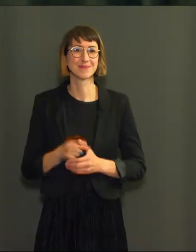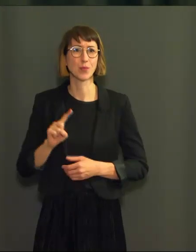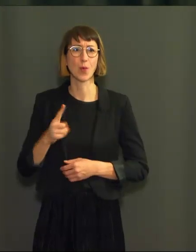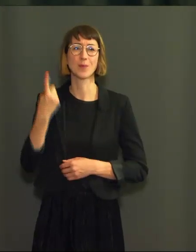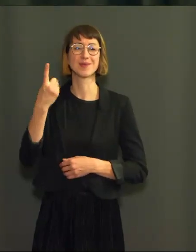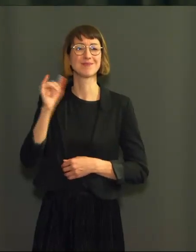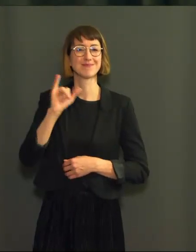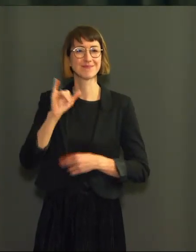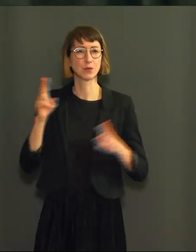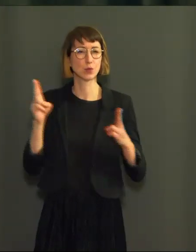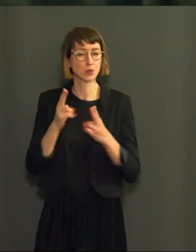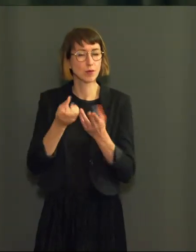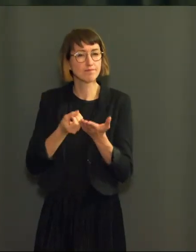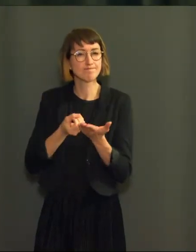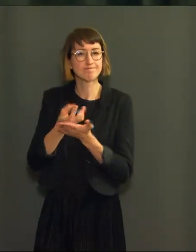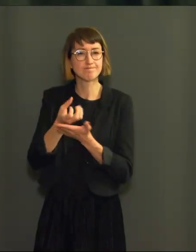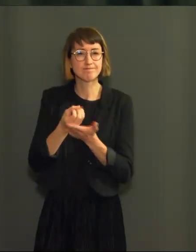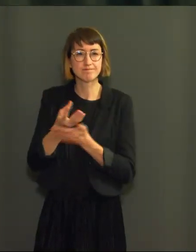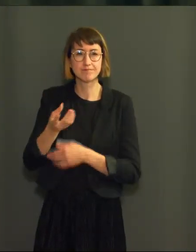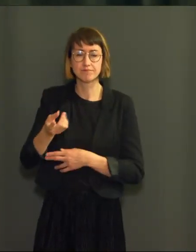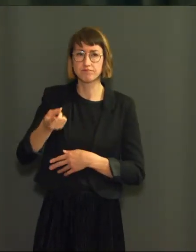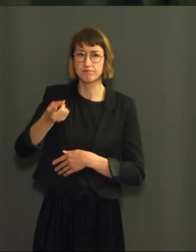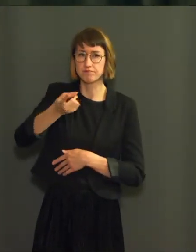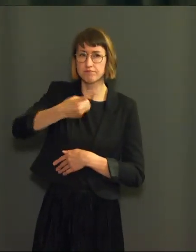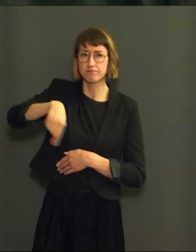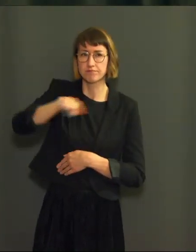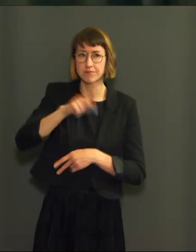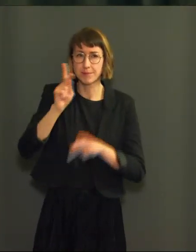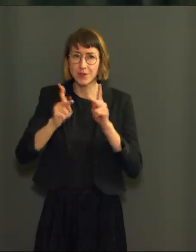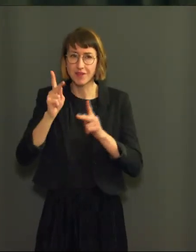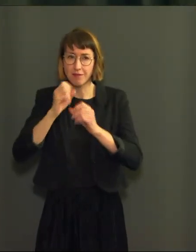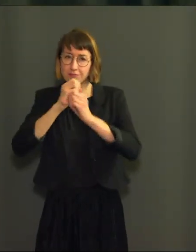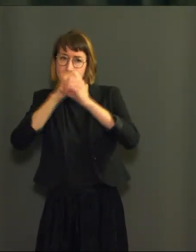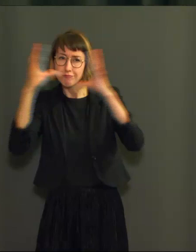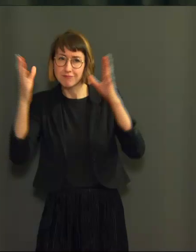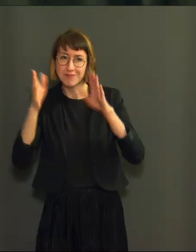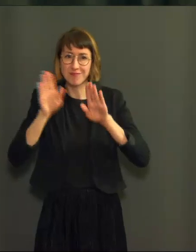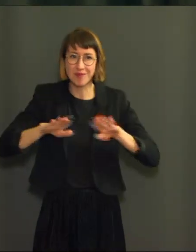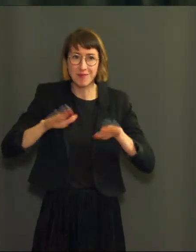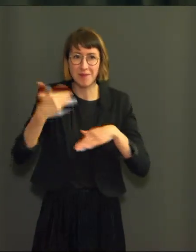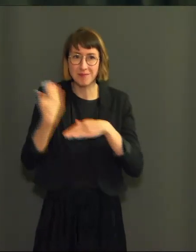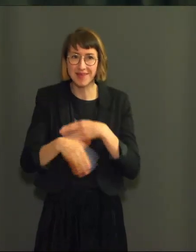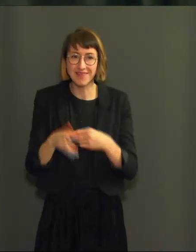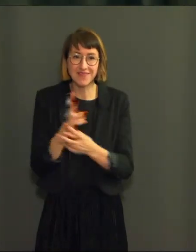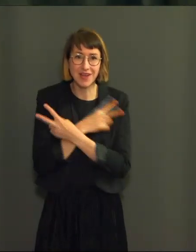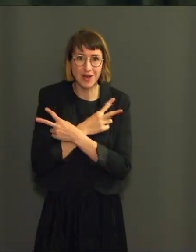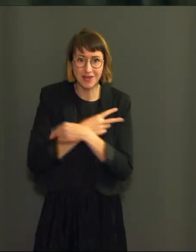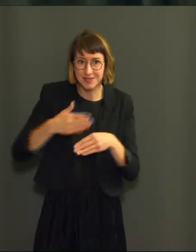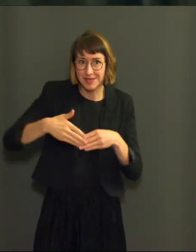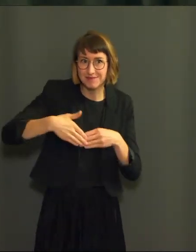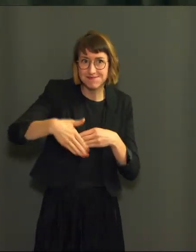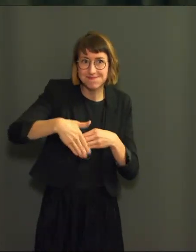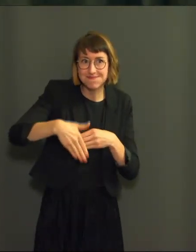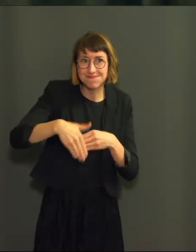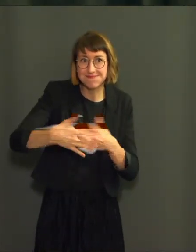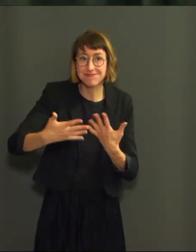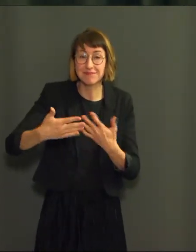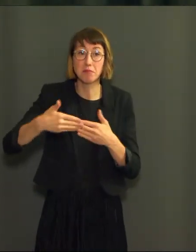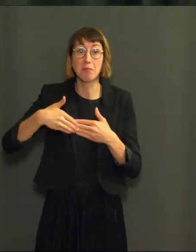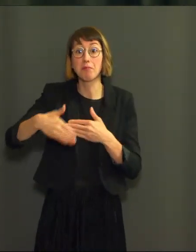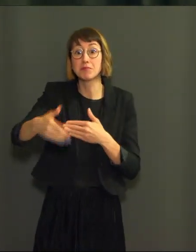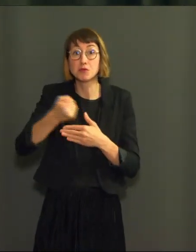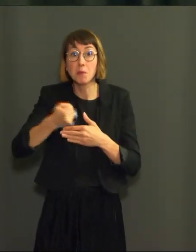service pour ceux d'entre vous qui sont peut-être en train de planifier leurs vacances dans les semaines à venir, ici ou à l'étranger. Peut-être que